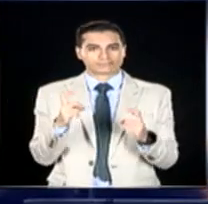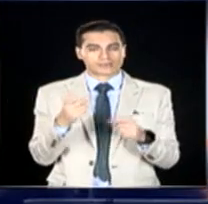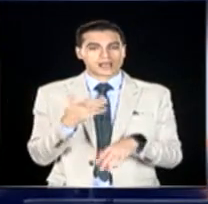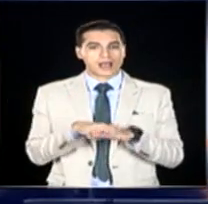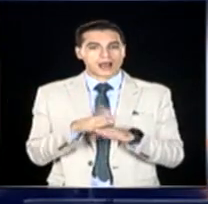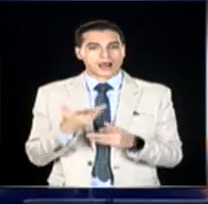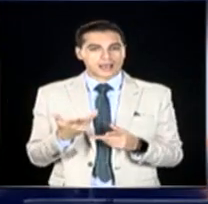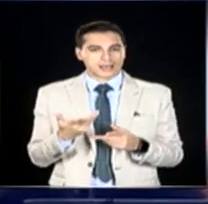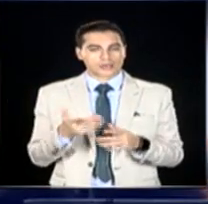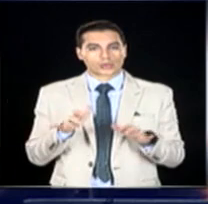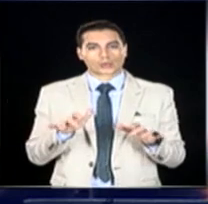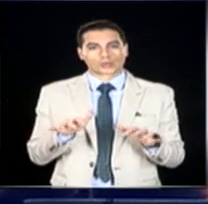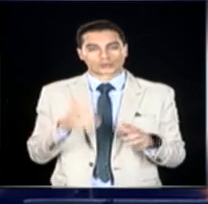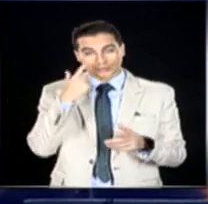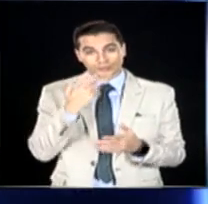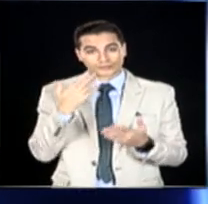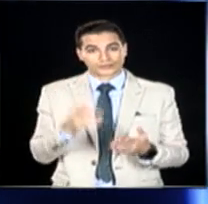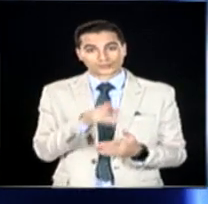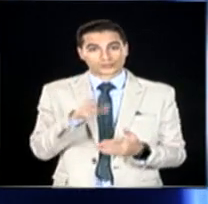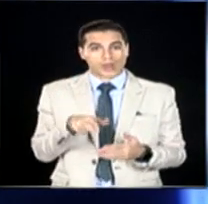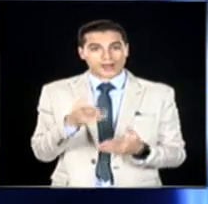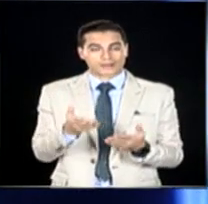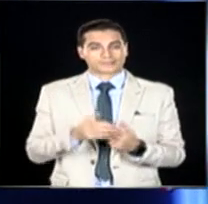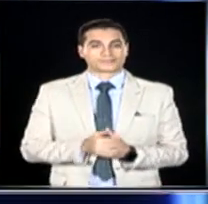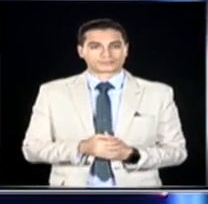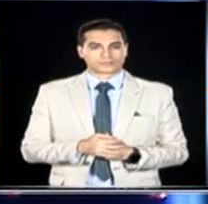ابو الفتوح. تكنولوجيا، والسؤال هو: